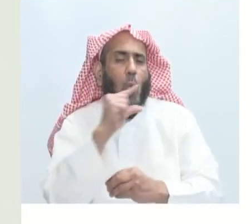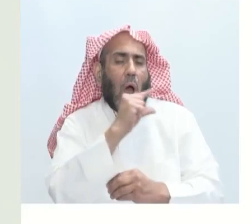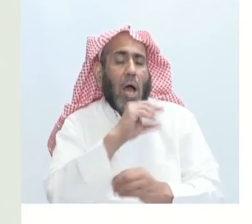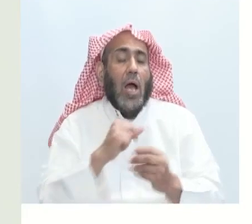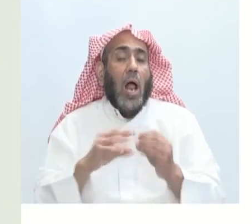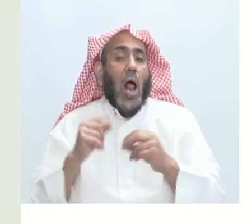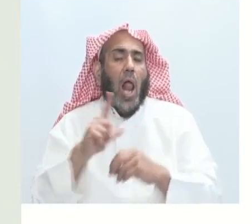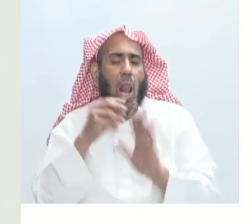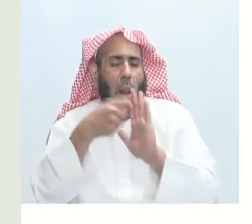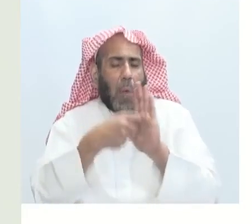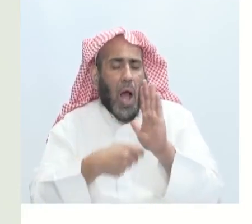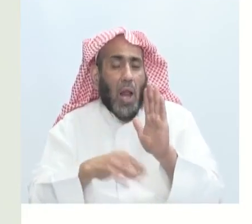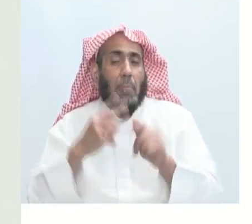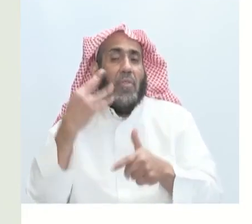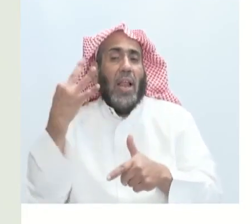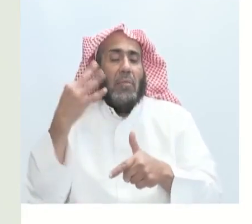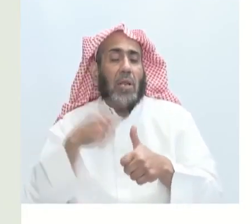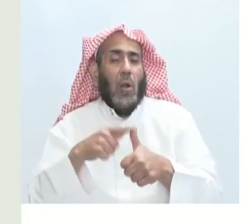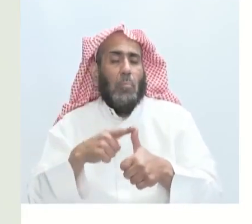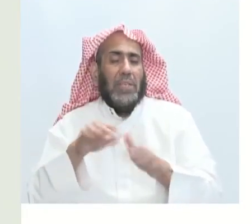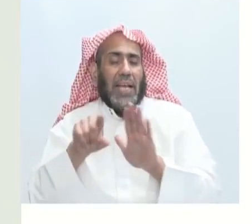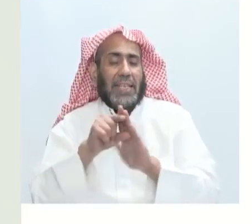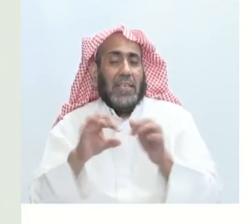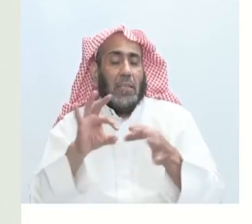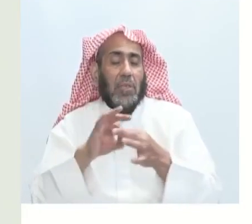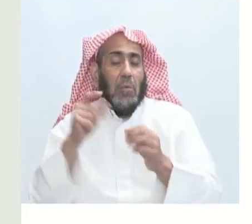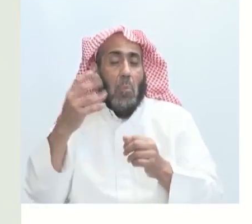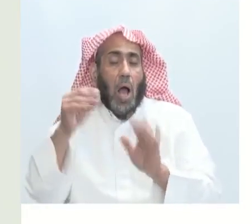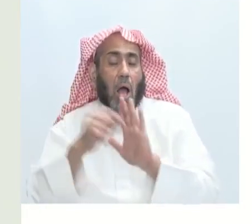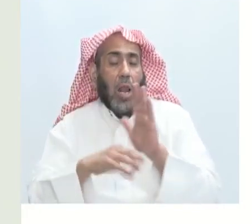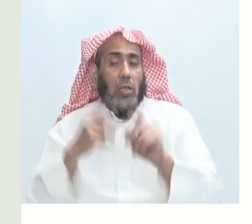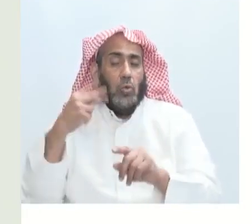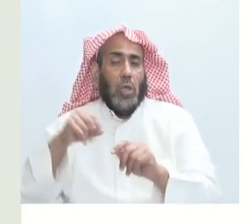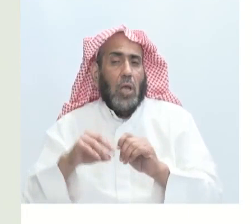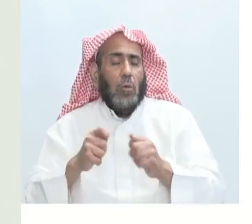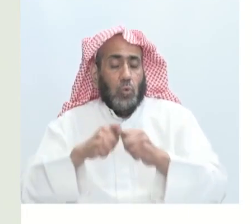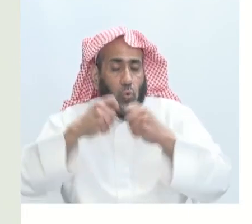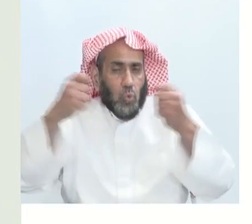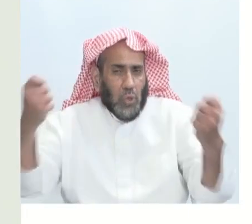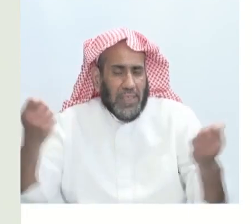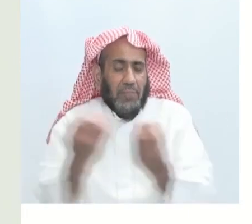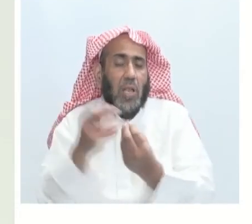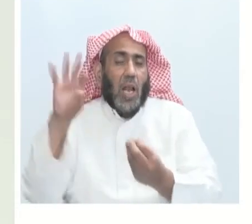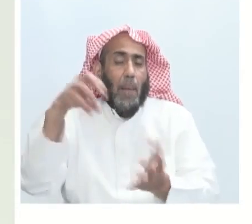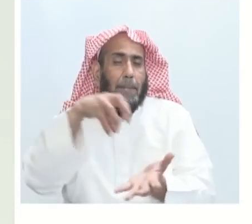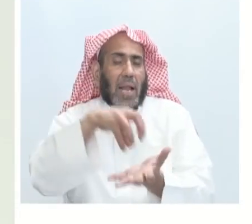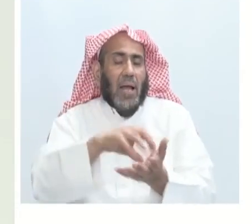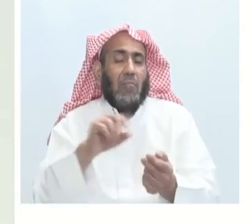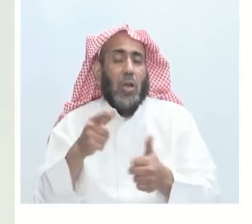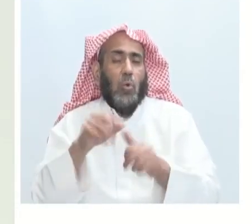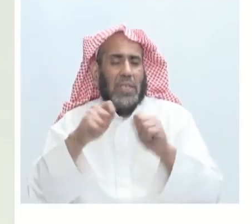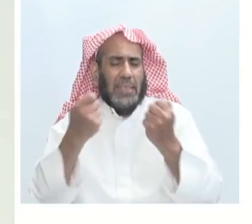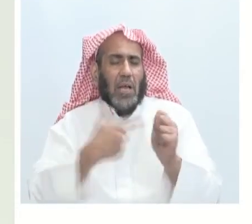المقاله المقاله مرت كذلك بثلاث مراحل المراحله الاولى البدايات ارتبطت المقاله السعوديه الادبيه بدور الصحف منها القبله هذه في المرحله